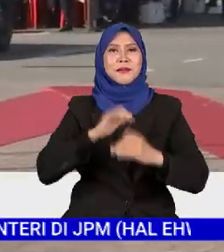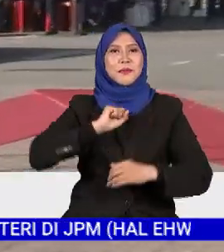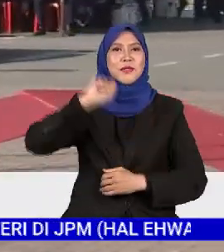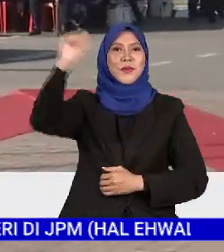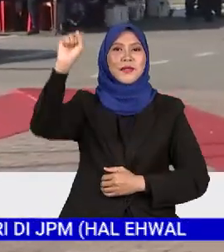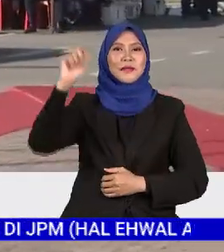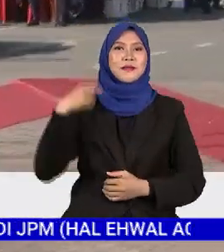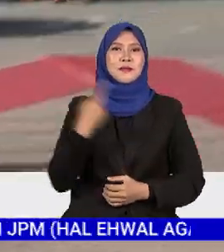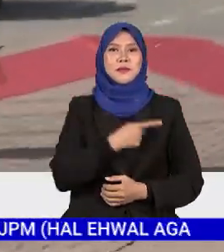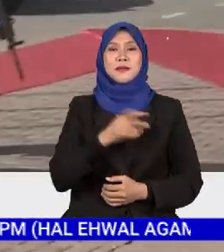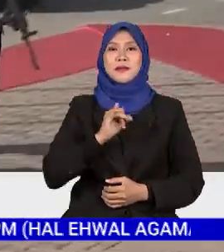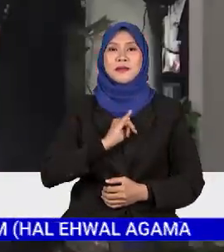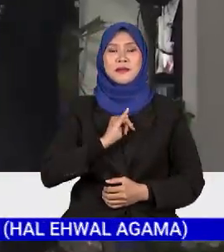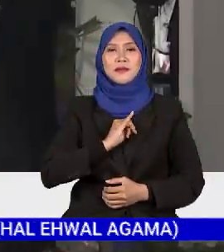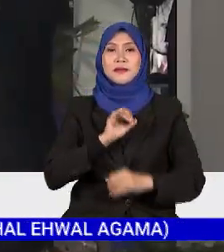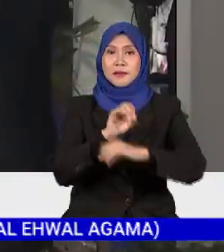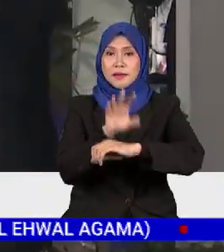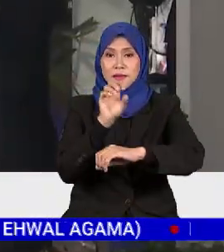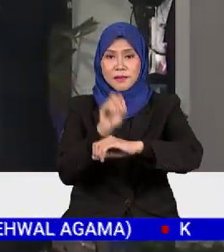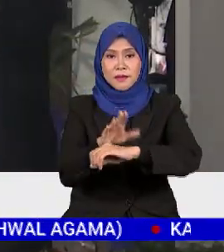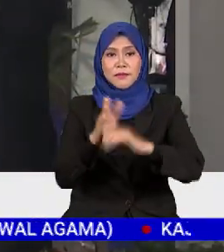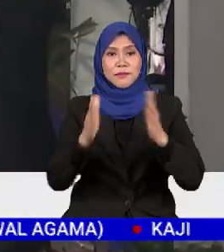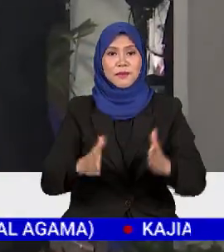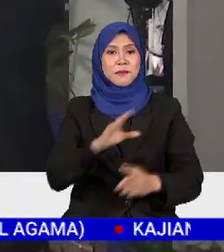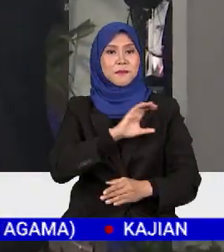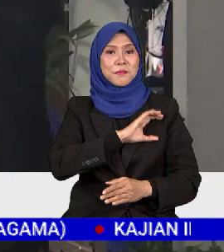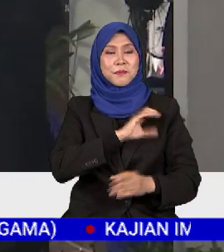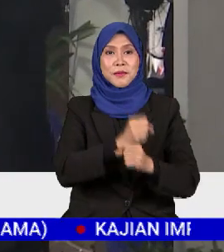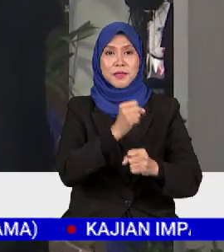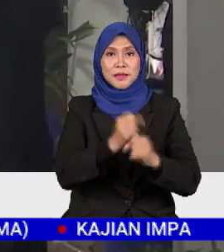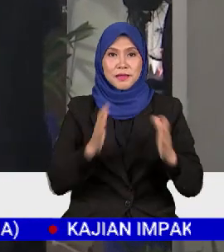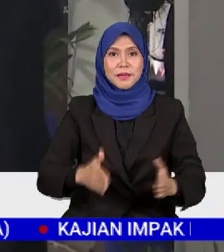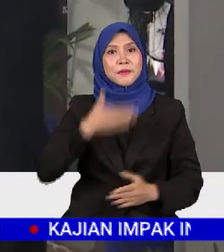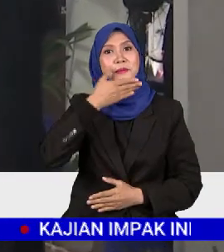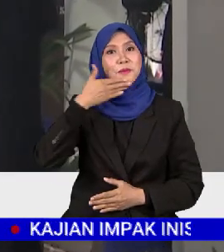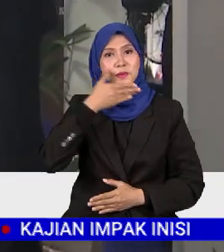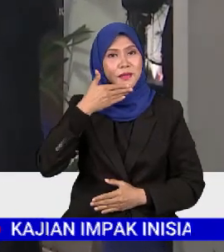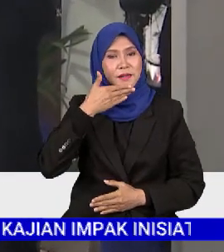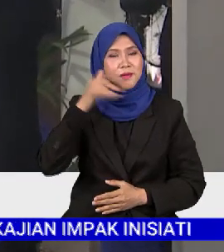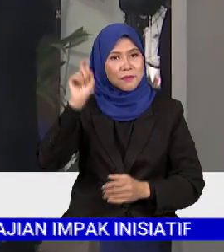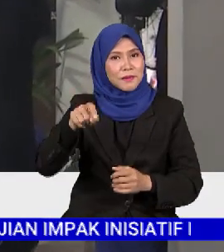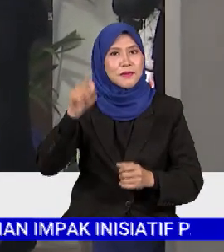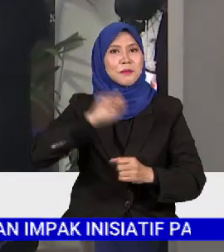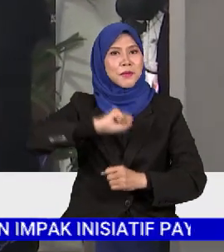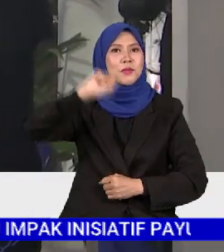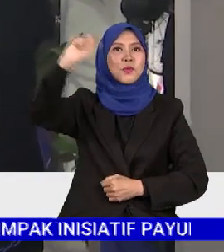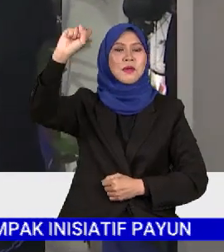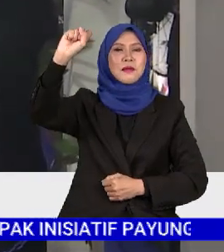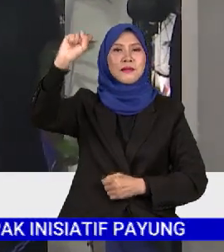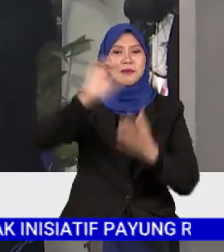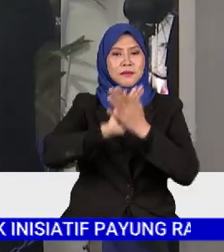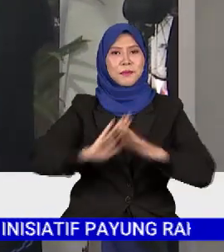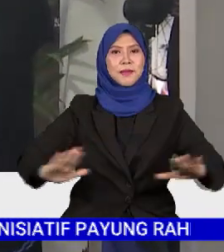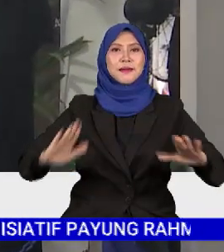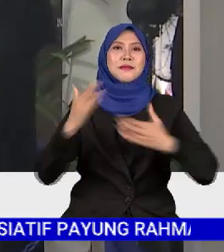perjuangan kami. Saya menasihatkan kepada warga PDRM terutama yang masih muda-muda, kita haruslah memperjuangkan